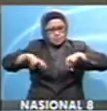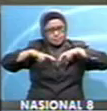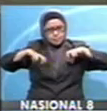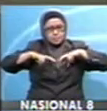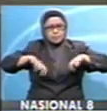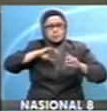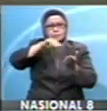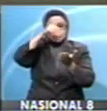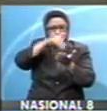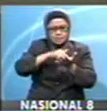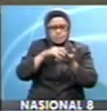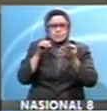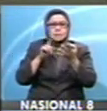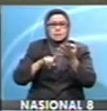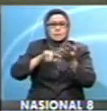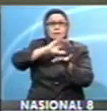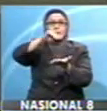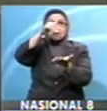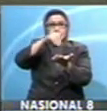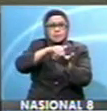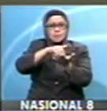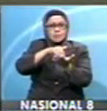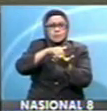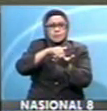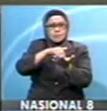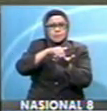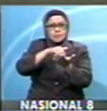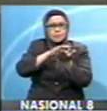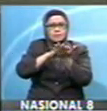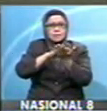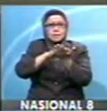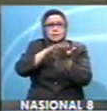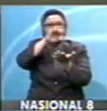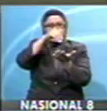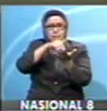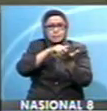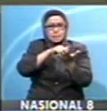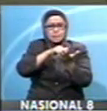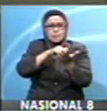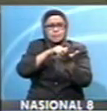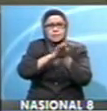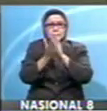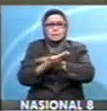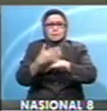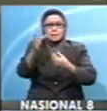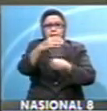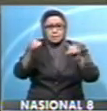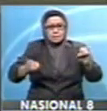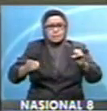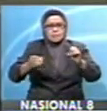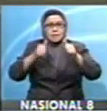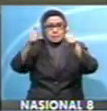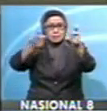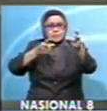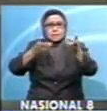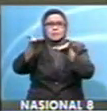pusat-pusat yang menjadi apa ni pejabat terkehadapan dalam apa dalam pengurusan Banjir